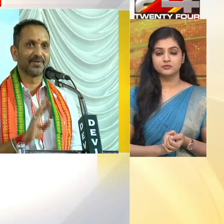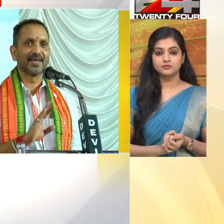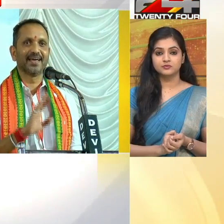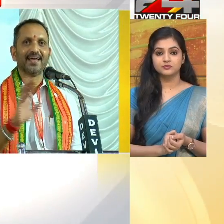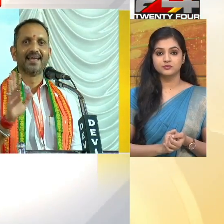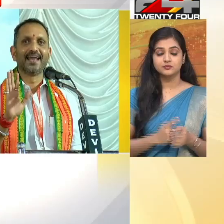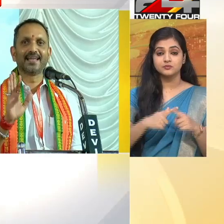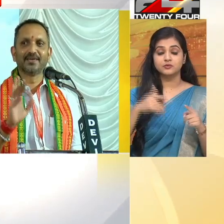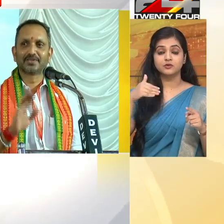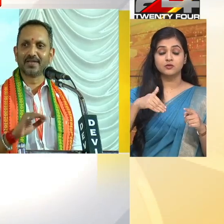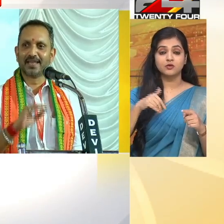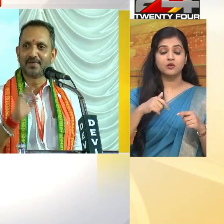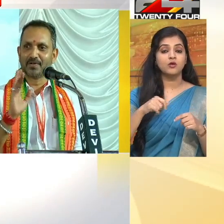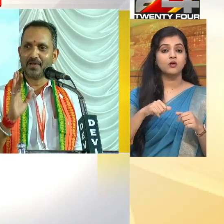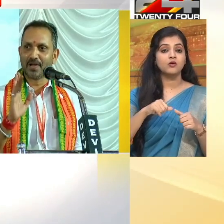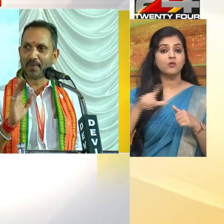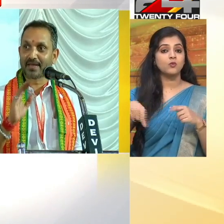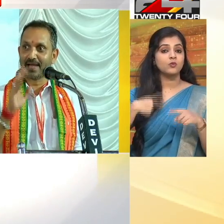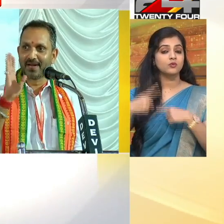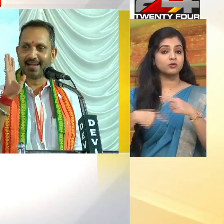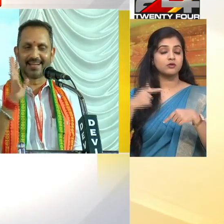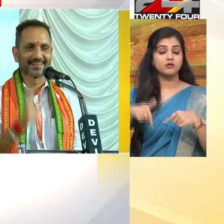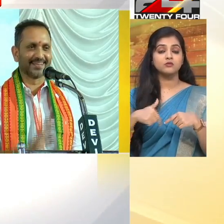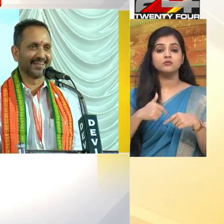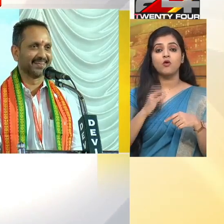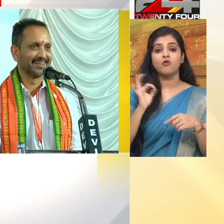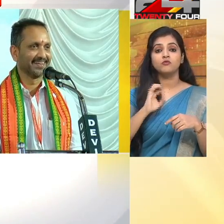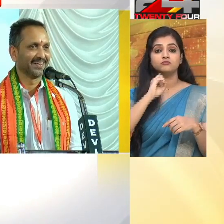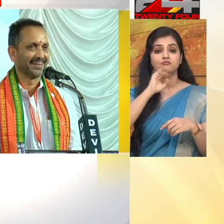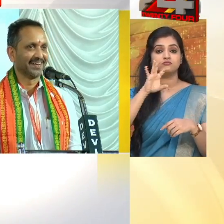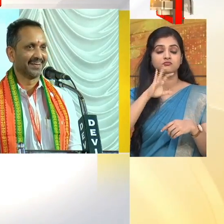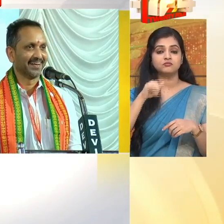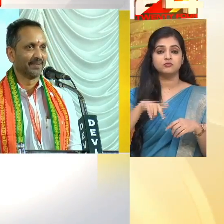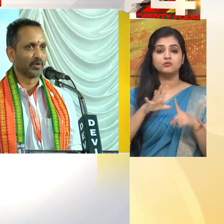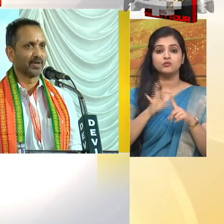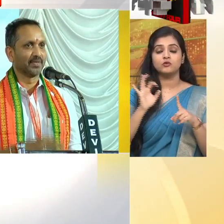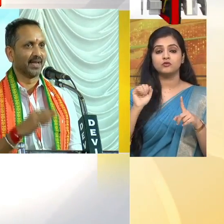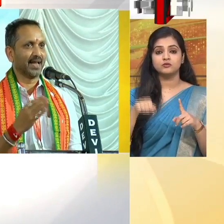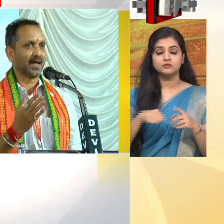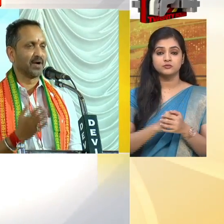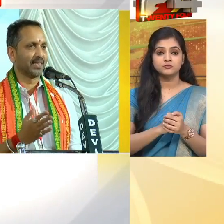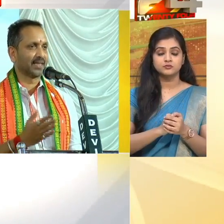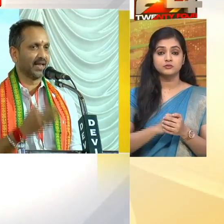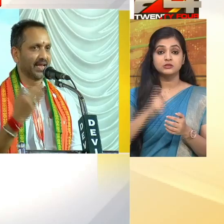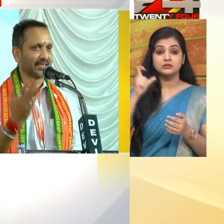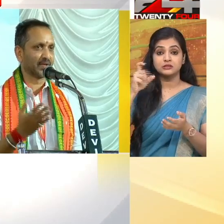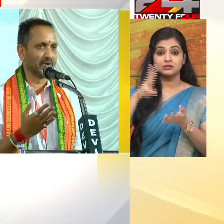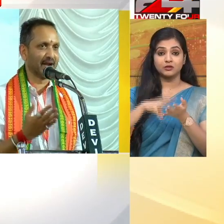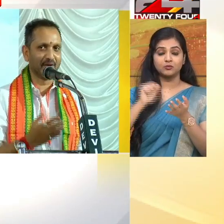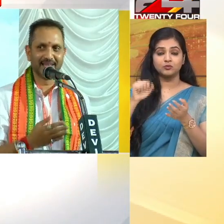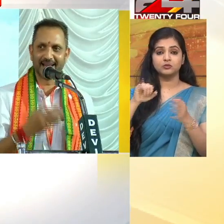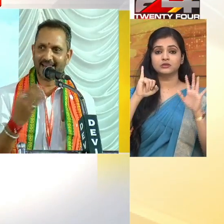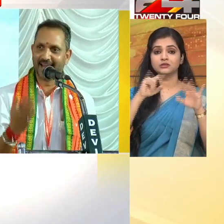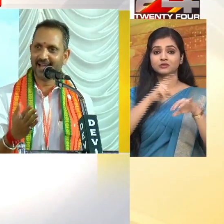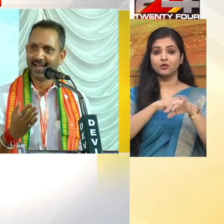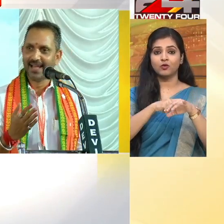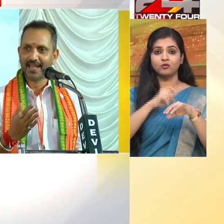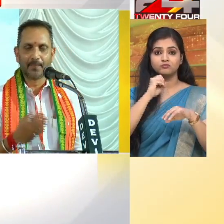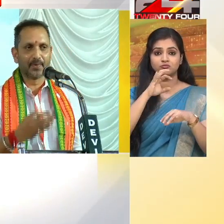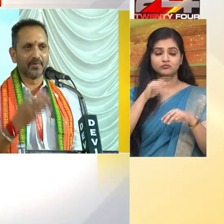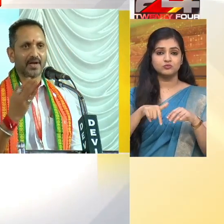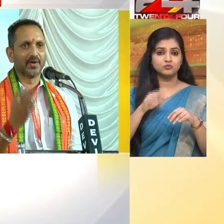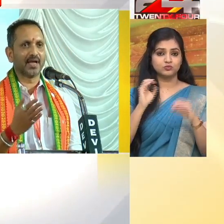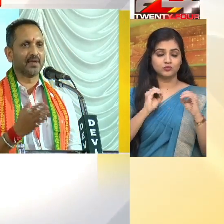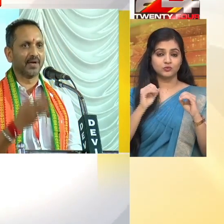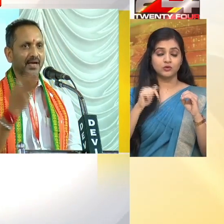പക്ഷെ ഇവിടെ എല്ലാ ദിവസവും അദ്ദേഹം ഔദ്യോഗിക പ്രഖ്യാപനങ്ങൾ നടത്തുകയാണ്. മുഖ്യമന്ത്രിയുടെ 6 മണി കള്ളില്ലാത്തത് കൊണ്ടാണോ എന്ന് അറിയില്ല.